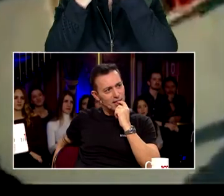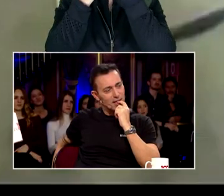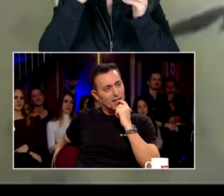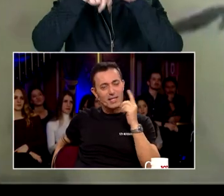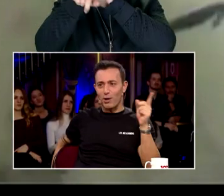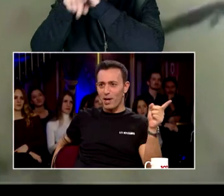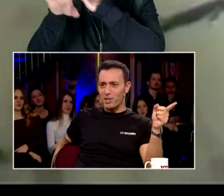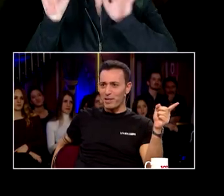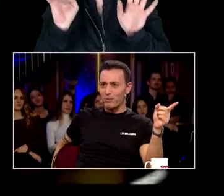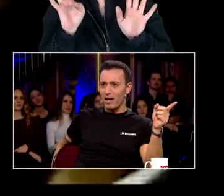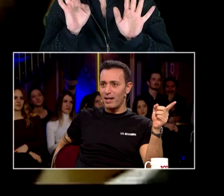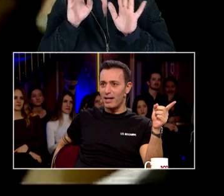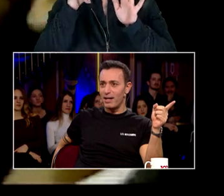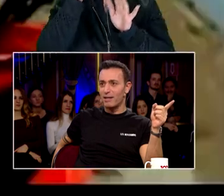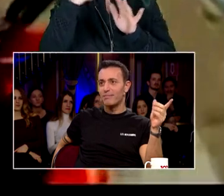Anlatma.